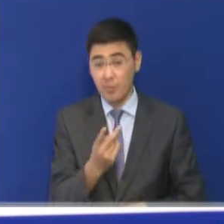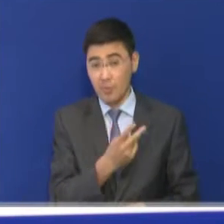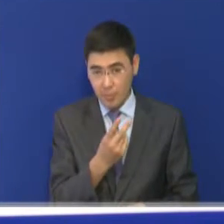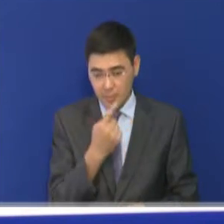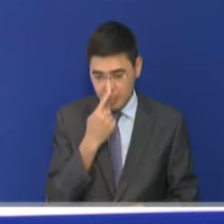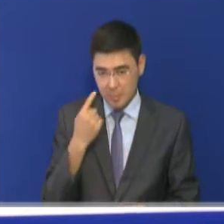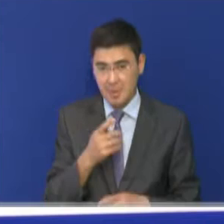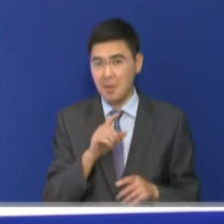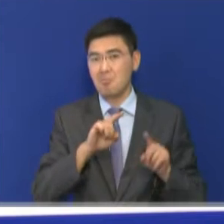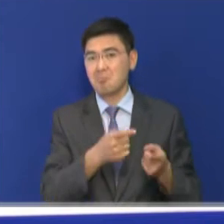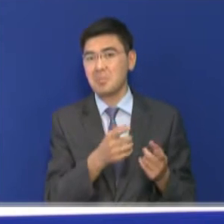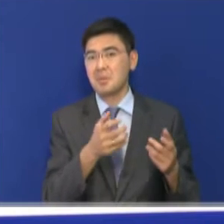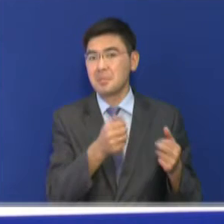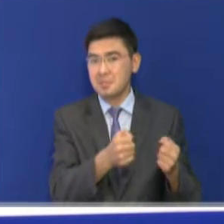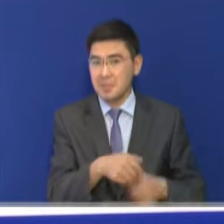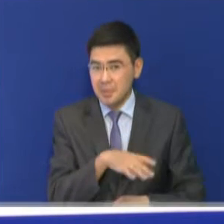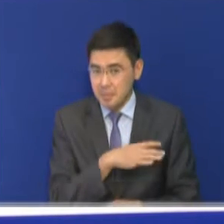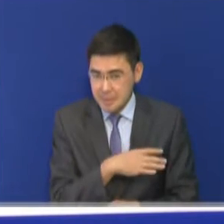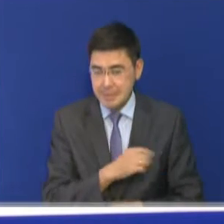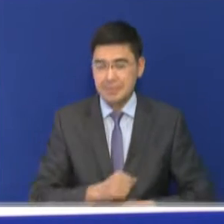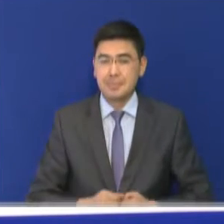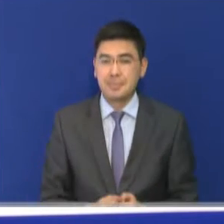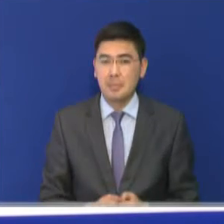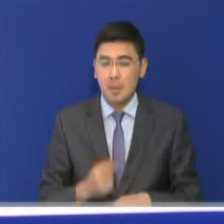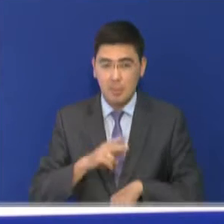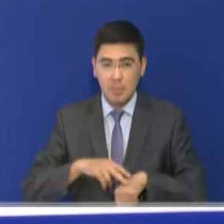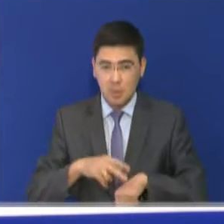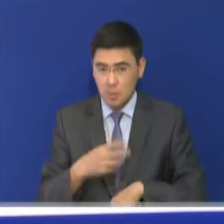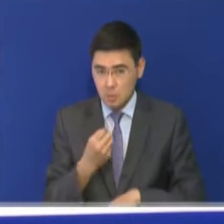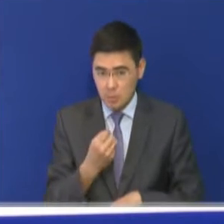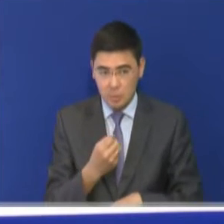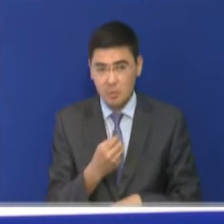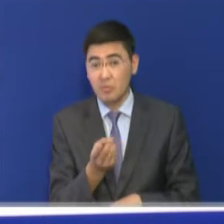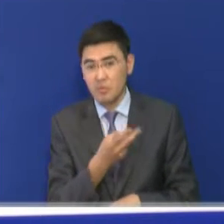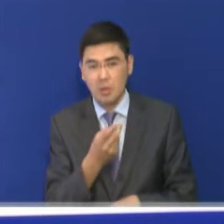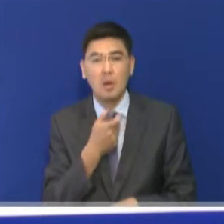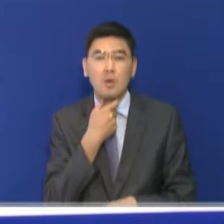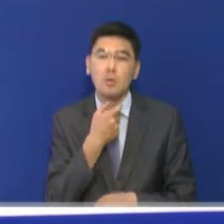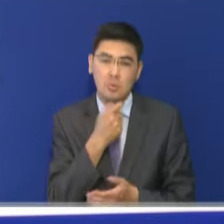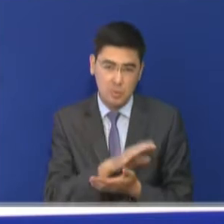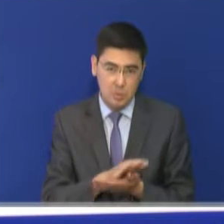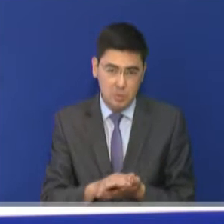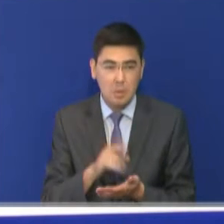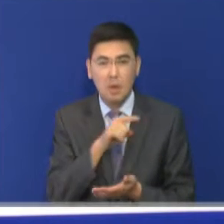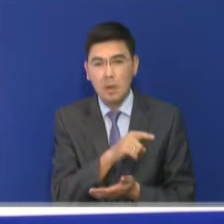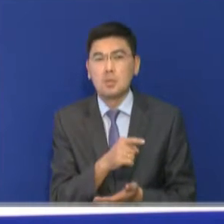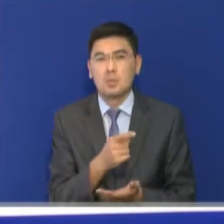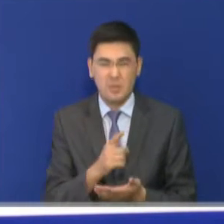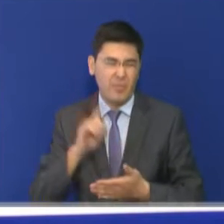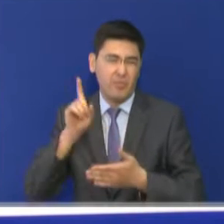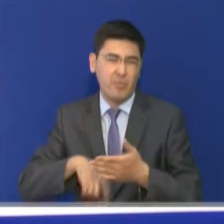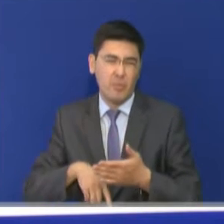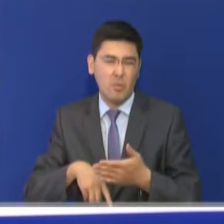задержали на днях. В ходе профилактических мероприятий полицейские поймали двоих жителей города Аягуль Рогоз, которые оказались приверженцами